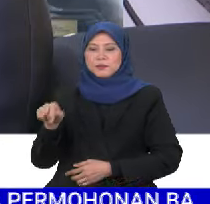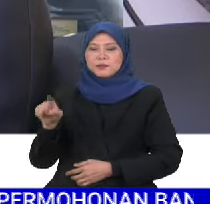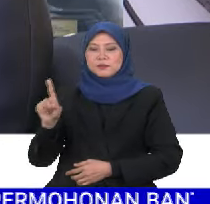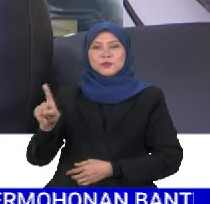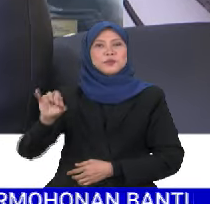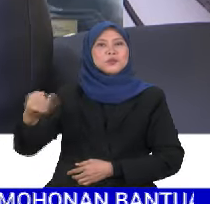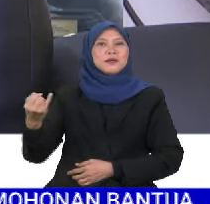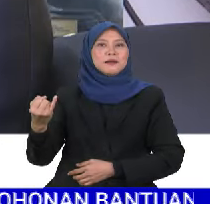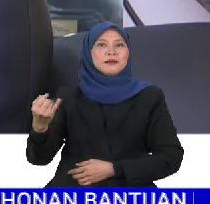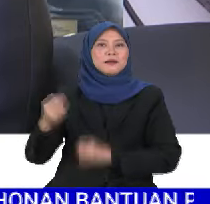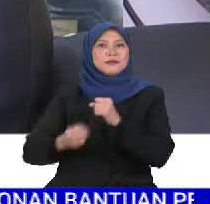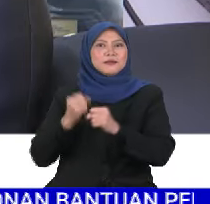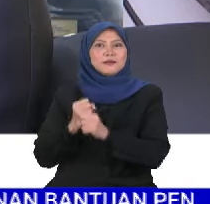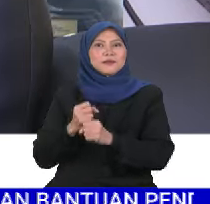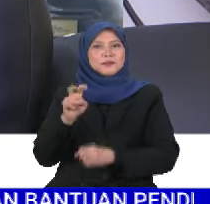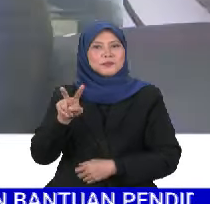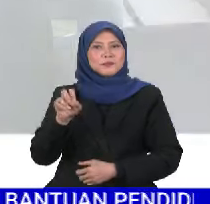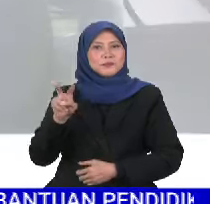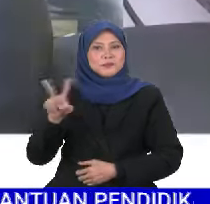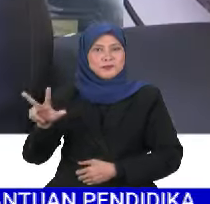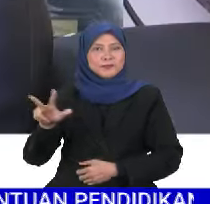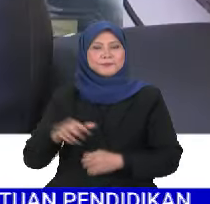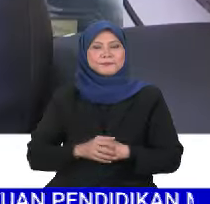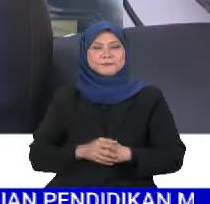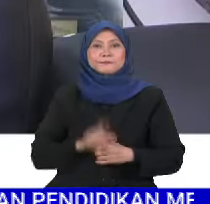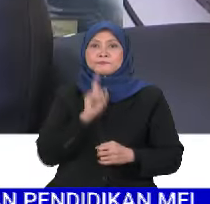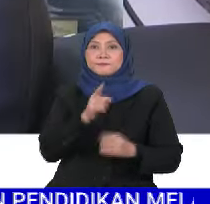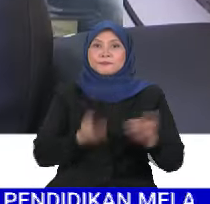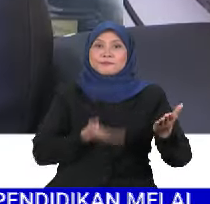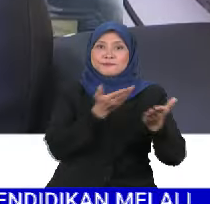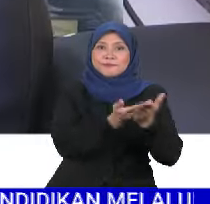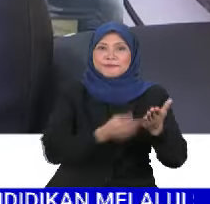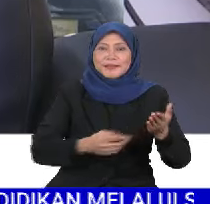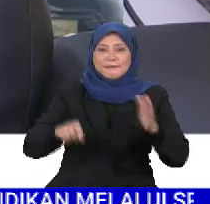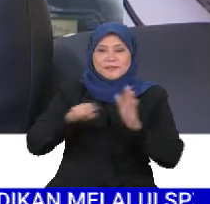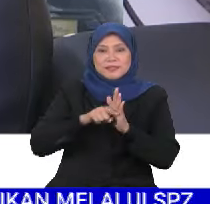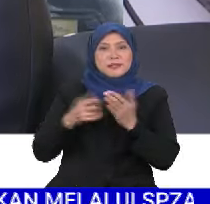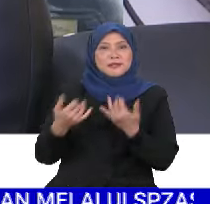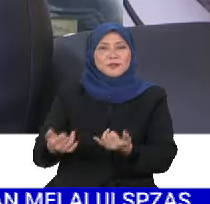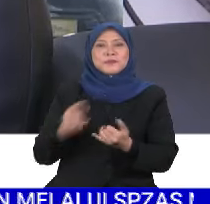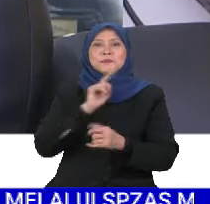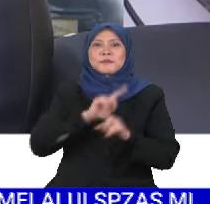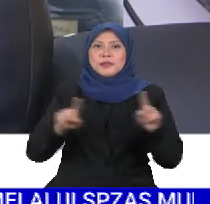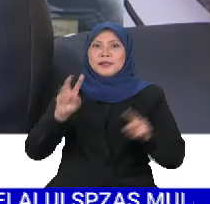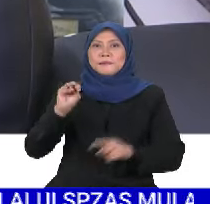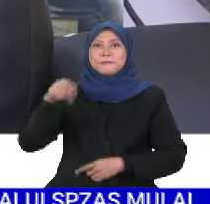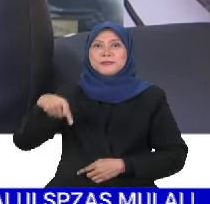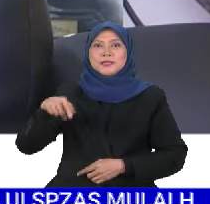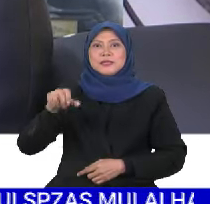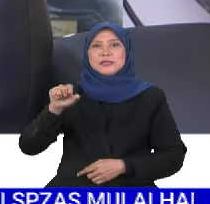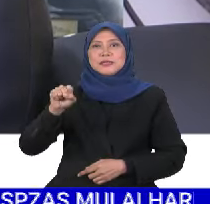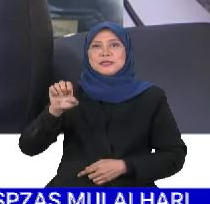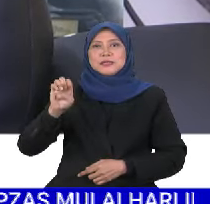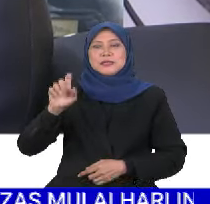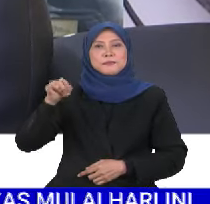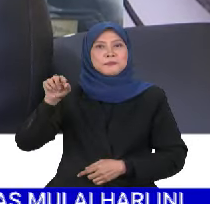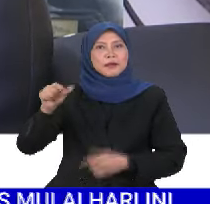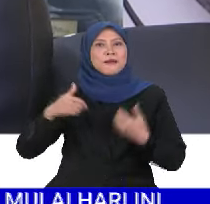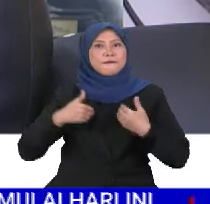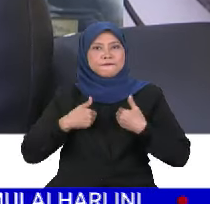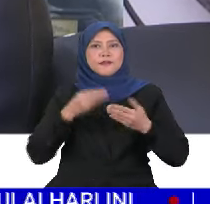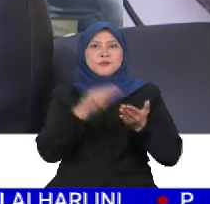juta untuk tahun 2023. Walaupun kita cadang defisit, pada masa sekarang MP Sepang mempunyai